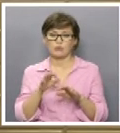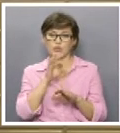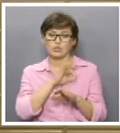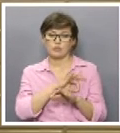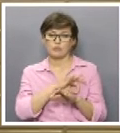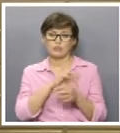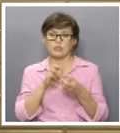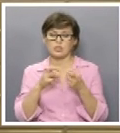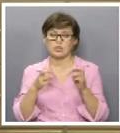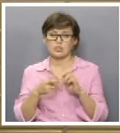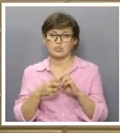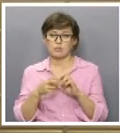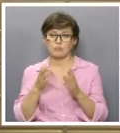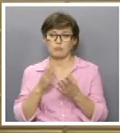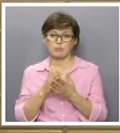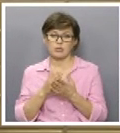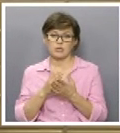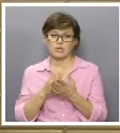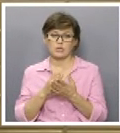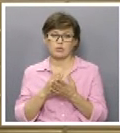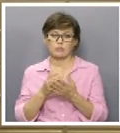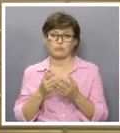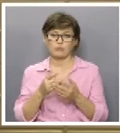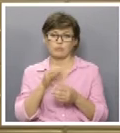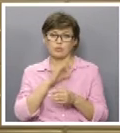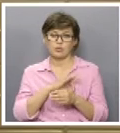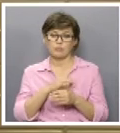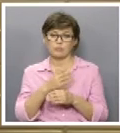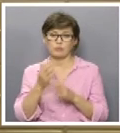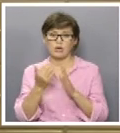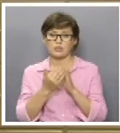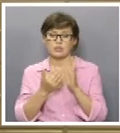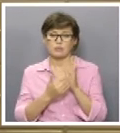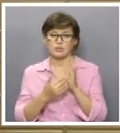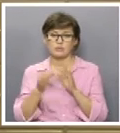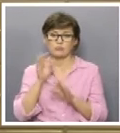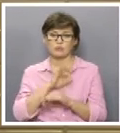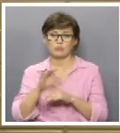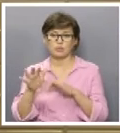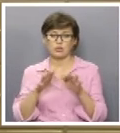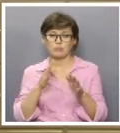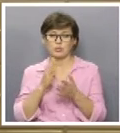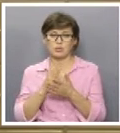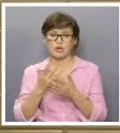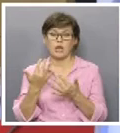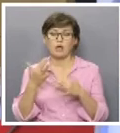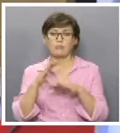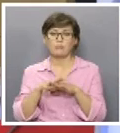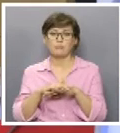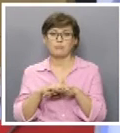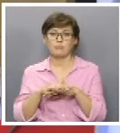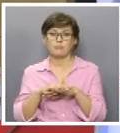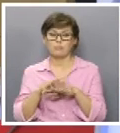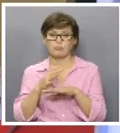болу мәселесі тұр. Осы қол жетімді қылу үшін біз осы бағдарламаны жүзеге асырудамыз қазір. Сонымен қанша банк қатысып жатыр